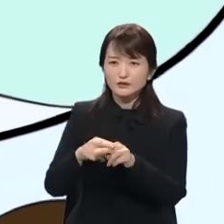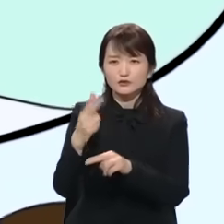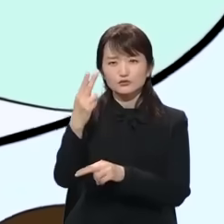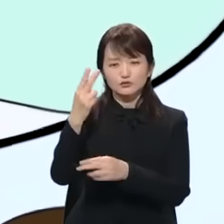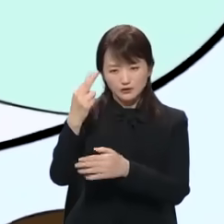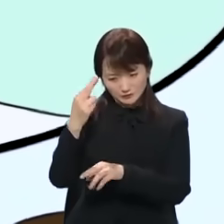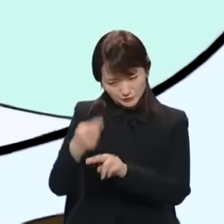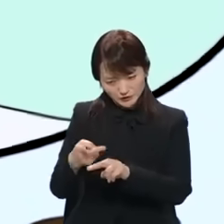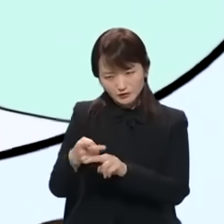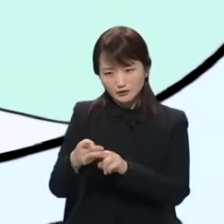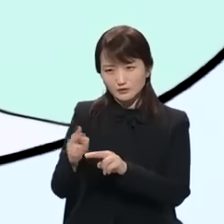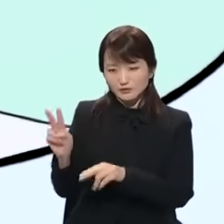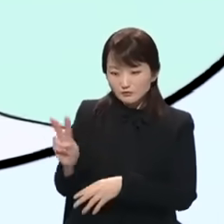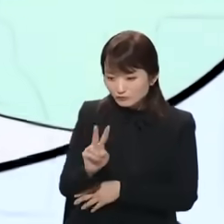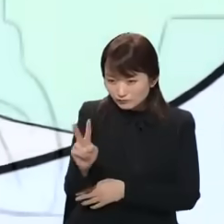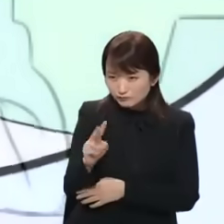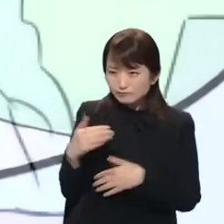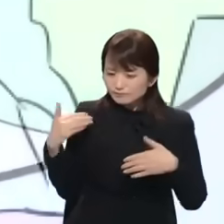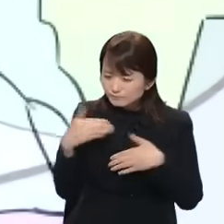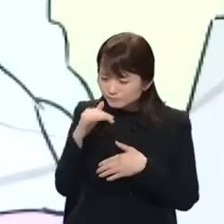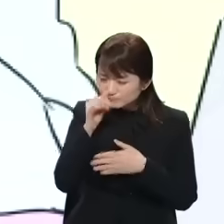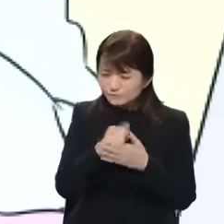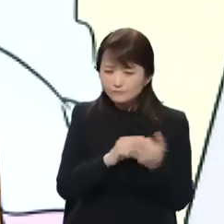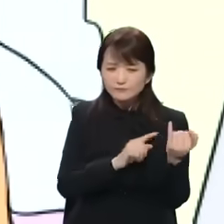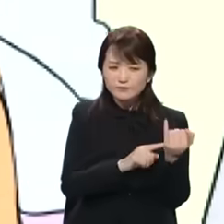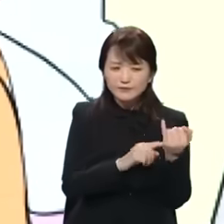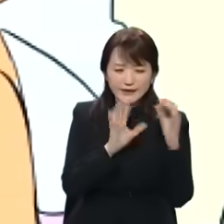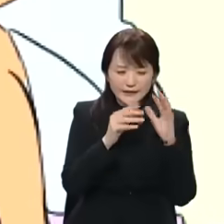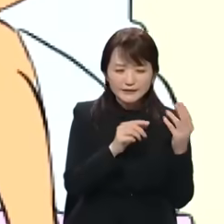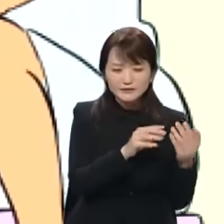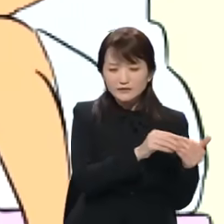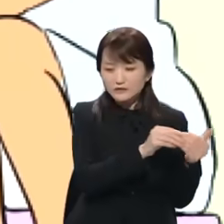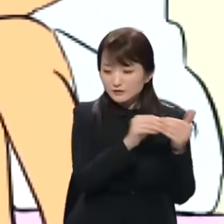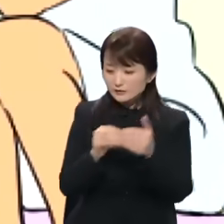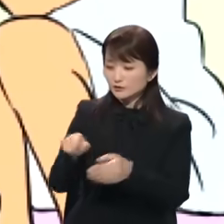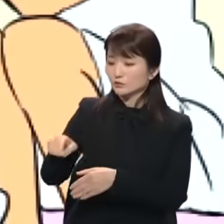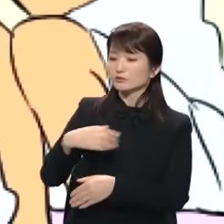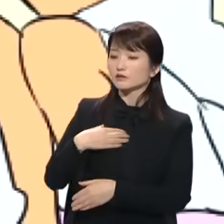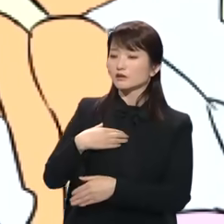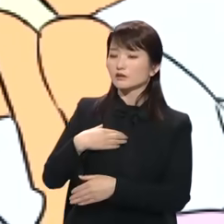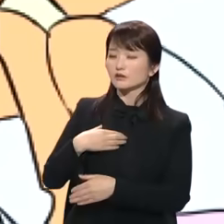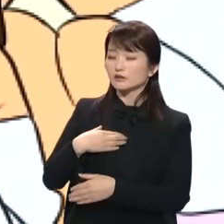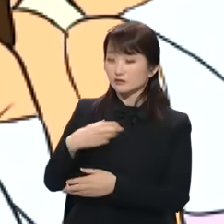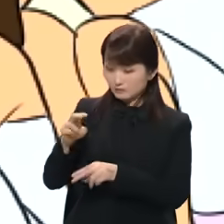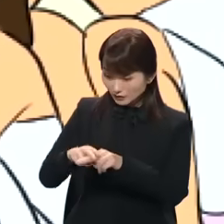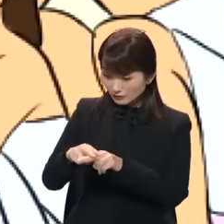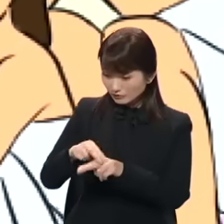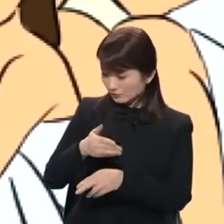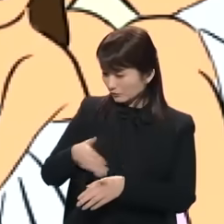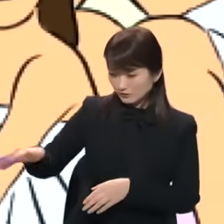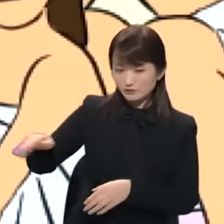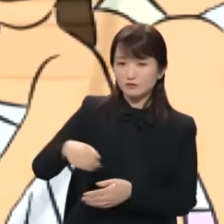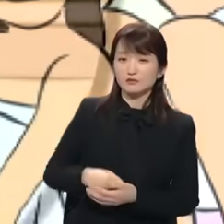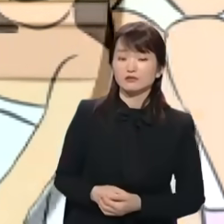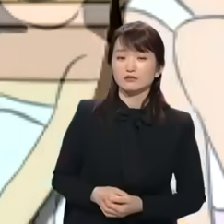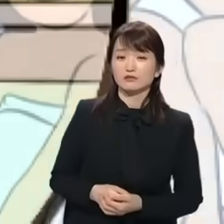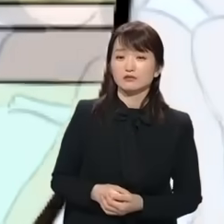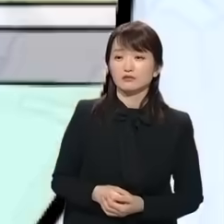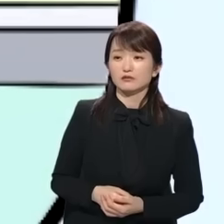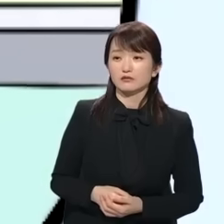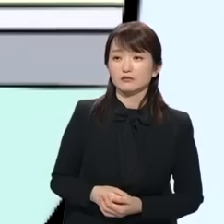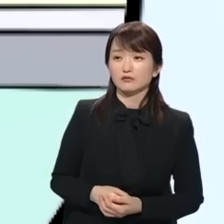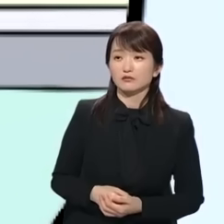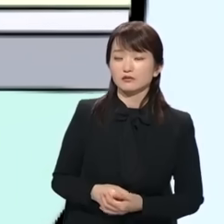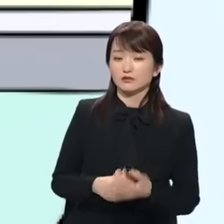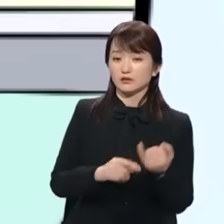씻기 시작합니다 그런데 여성 한 명이 아이를 데리고 오더니 여기 내가 맡아둔 자리니까 나오라는 겁니다 알고 보니까